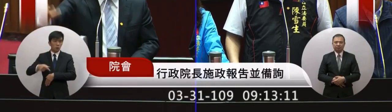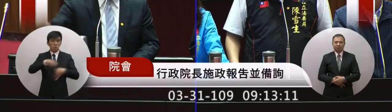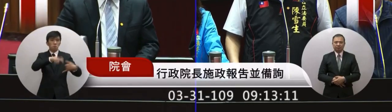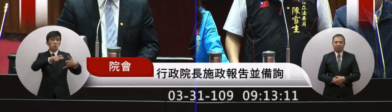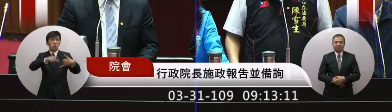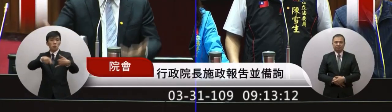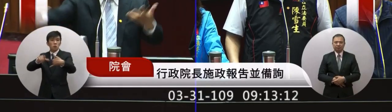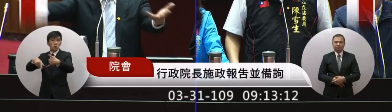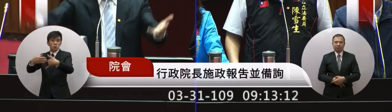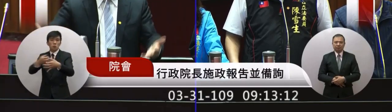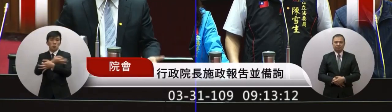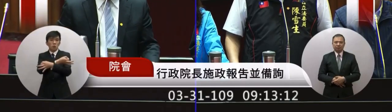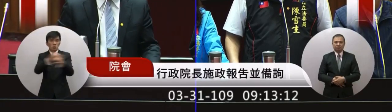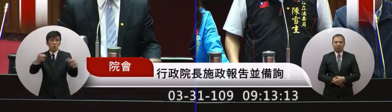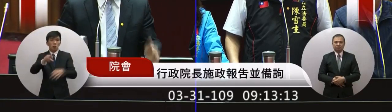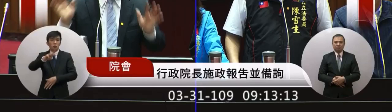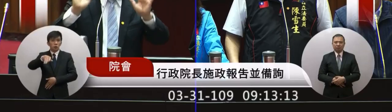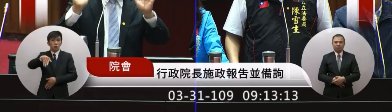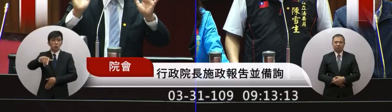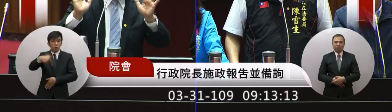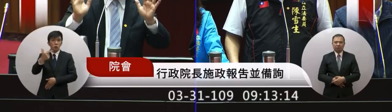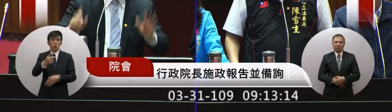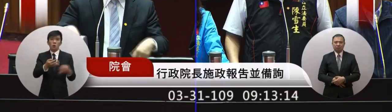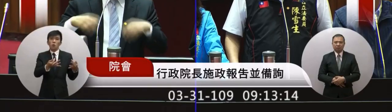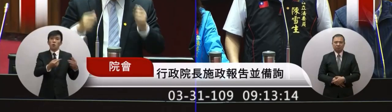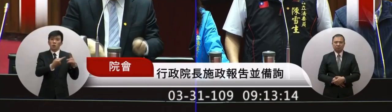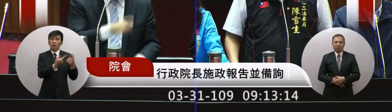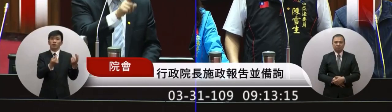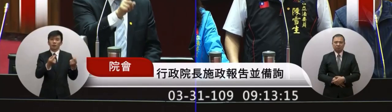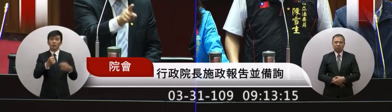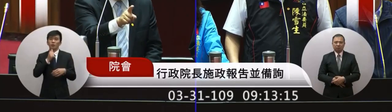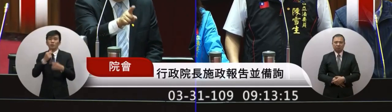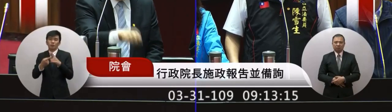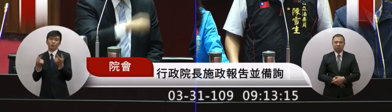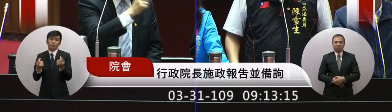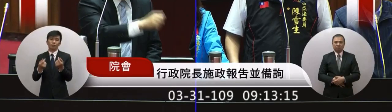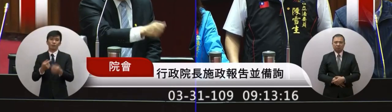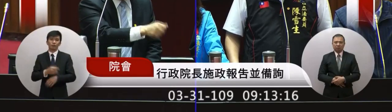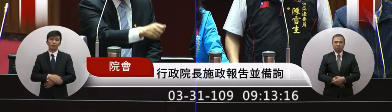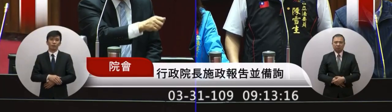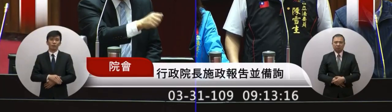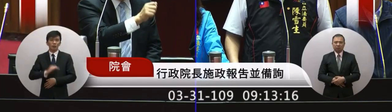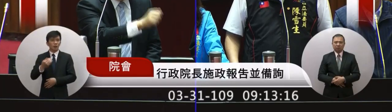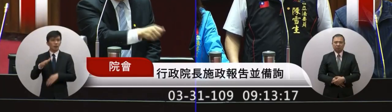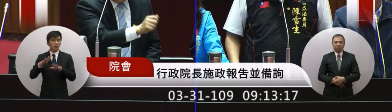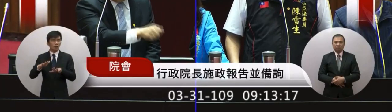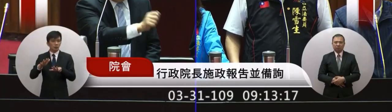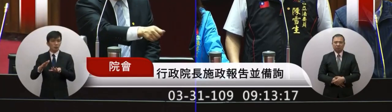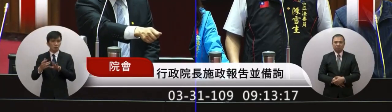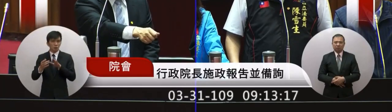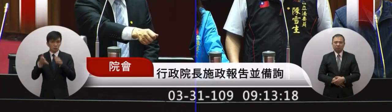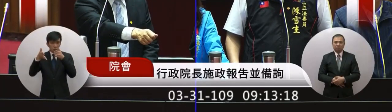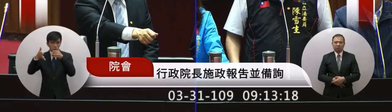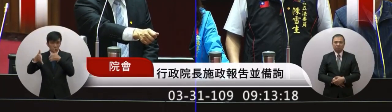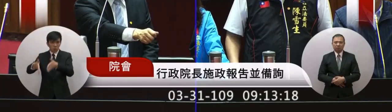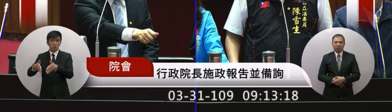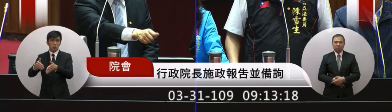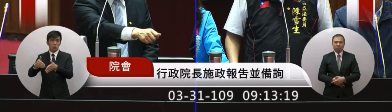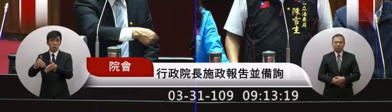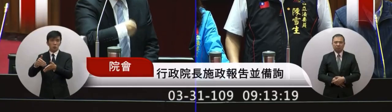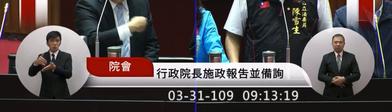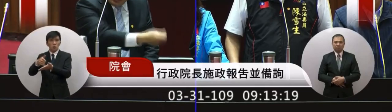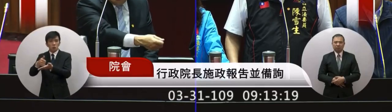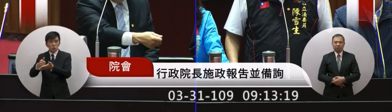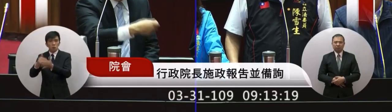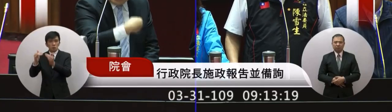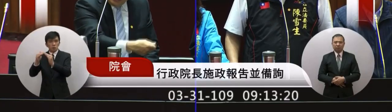王永庆也3600，张忠谋也3600，没有必要。现在已经有弱势的家